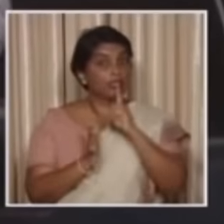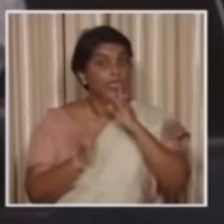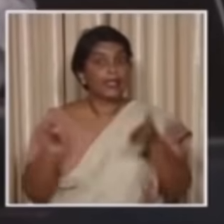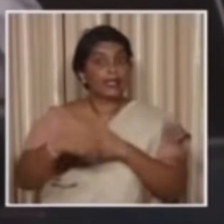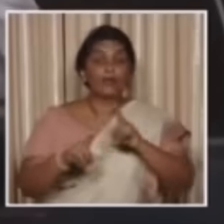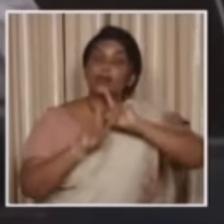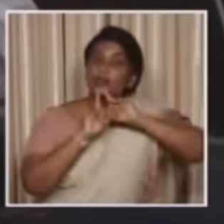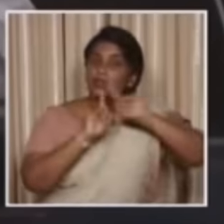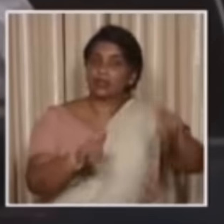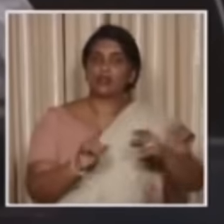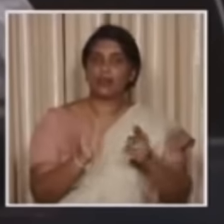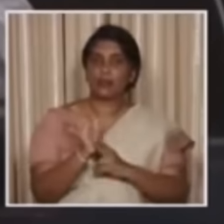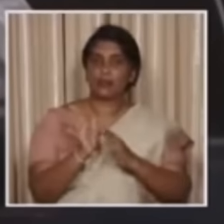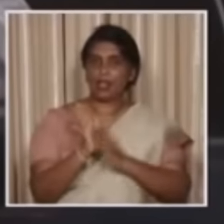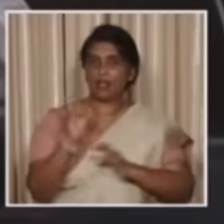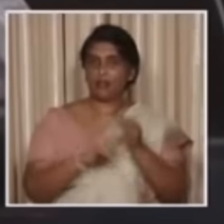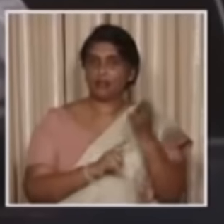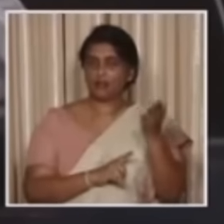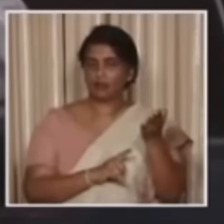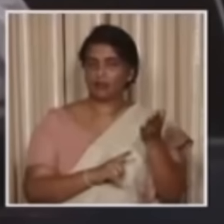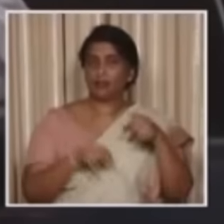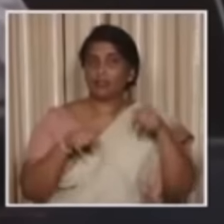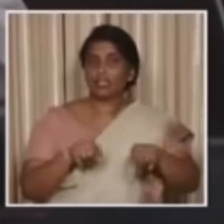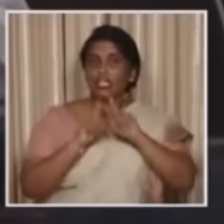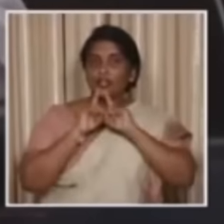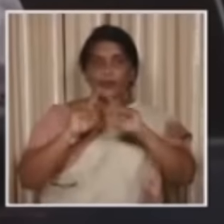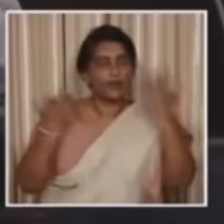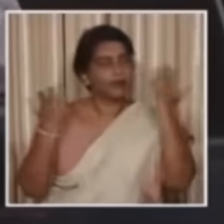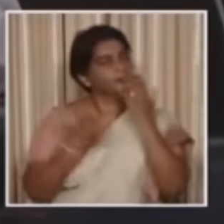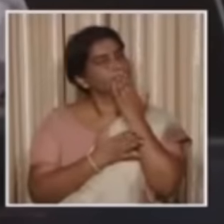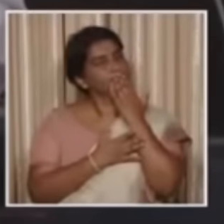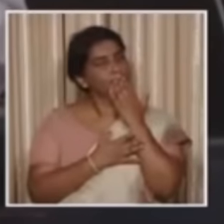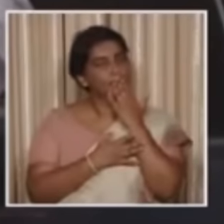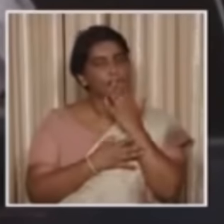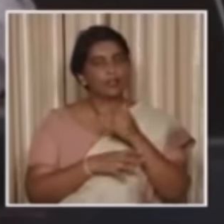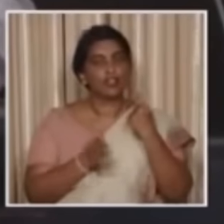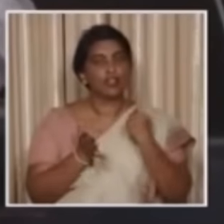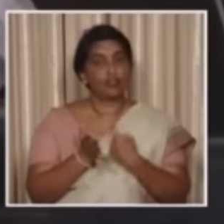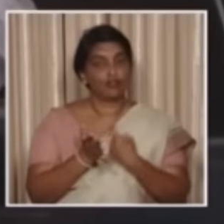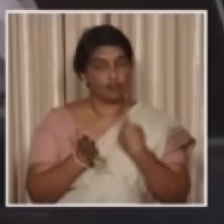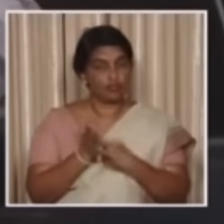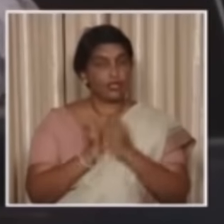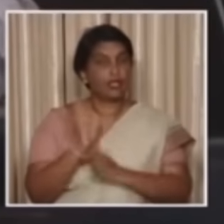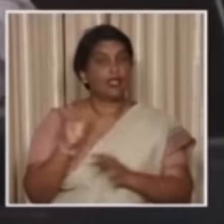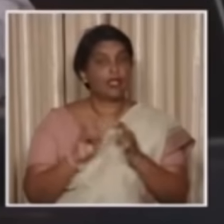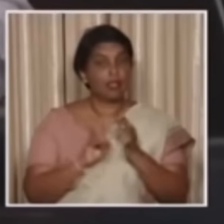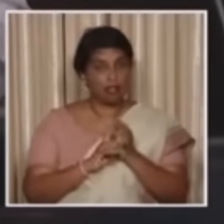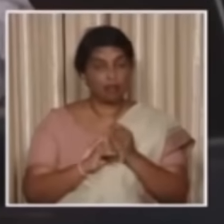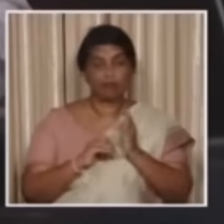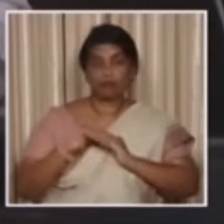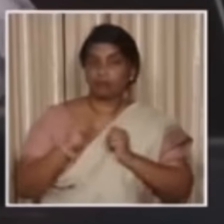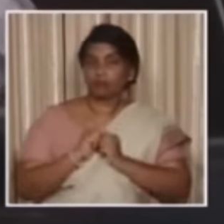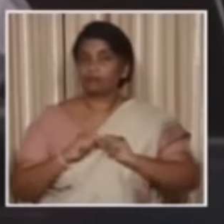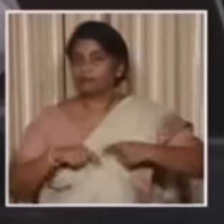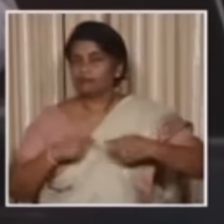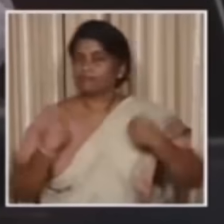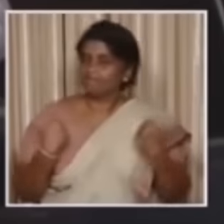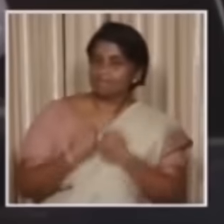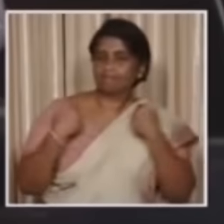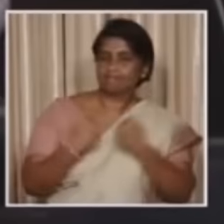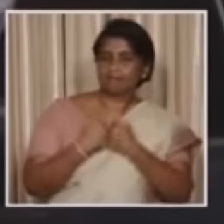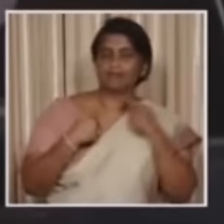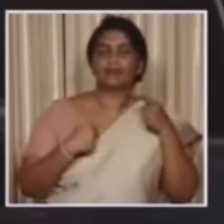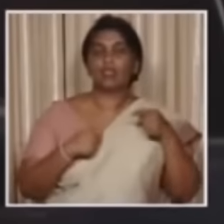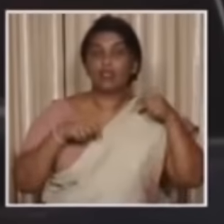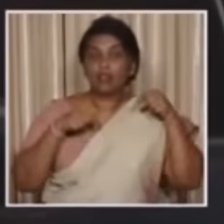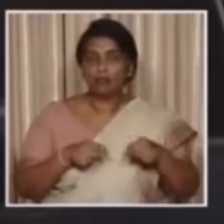එකට කරන්න එපා නිවල් සිරිපාල ඇමතිවරයා. මෙච්චර කල් එහෙම එකක් කරේ නෑනේ. දැන් රොසාන් ඇමතිවරයා මේකට ක්‍රියාමාර්ග අරගෙන හැප්පෙනකොට